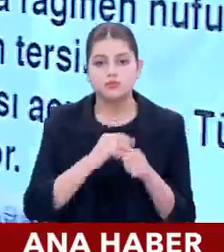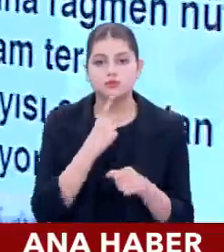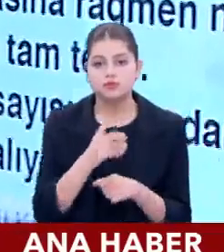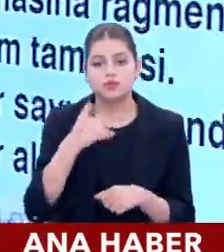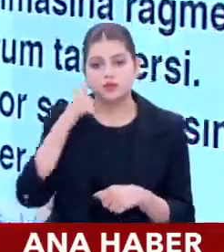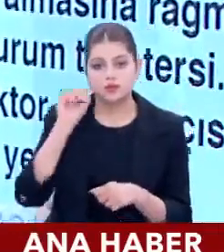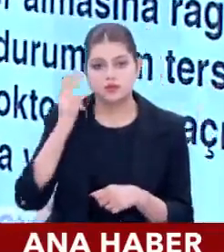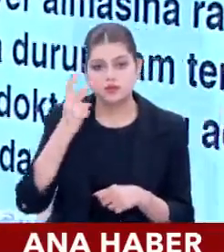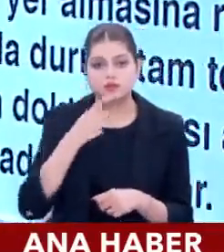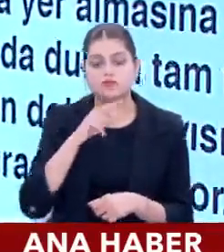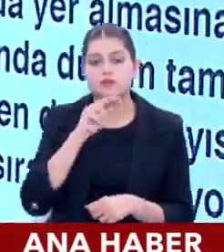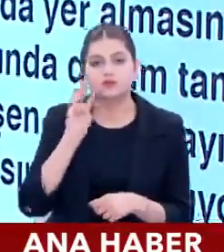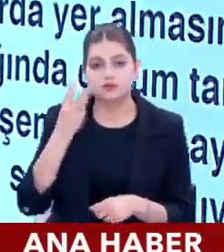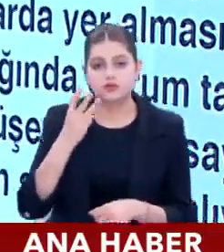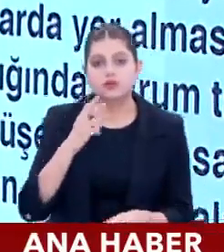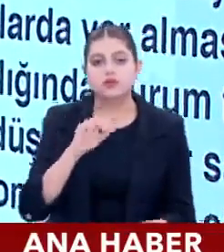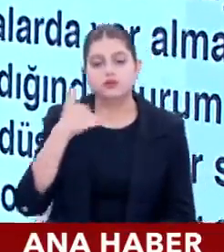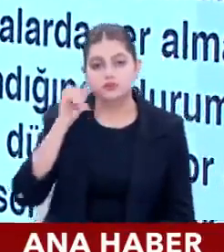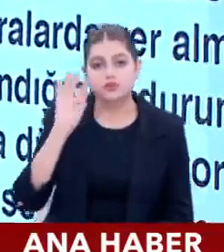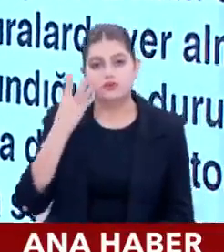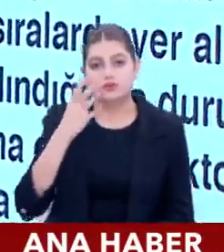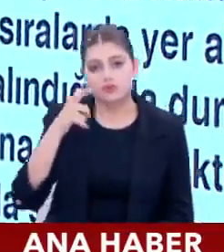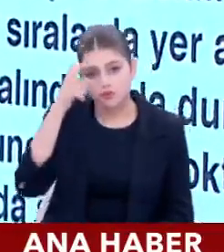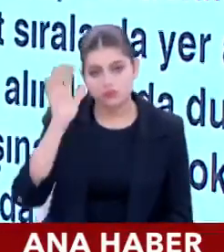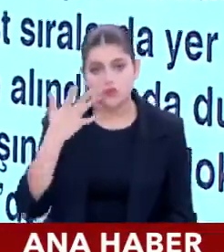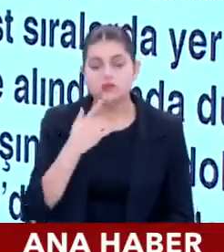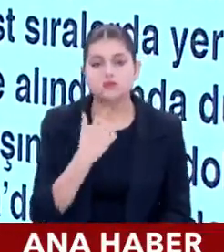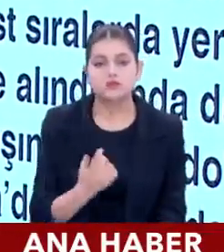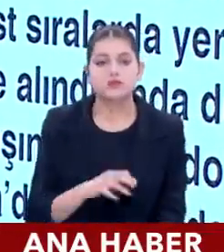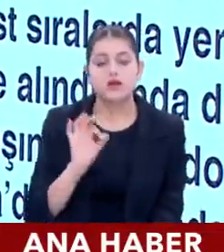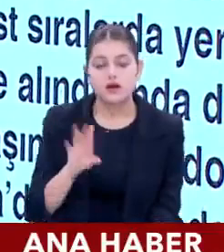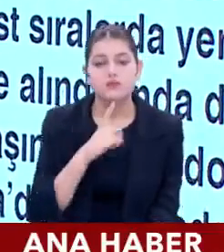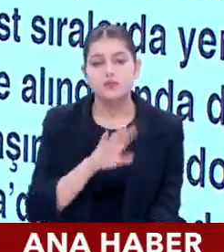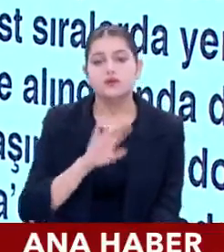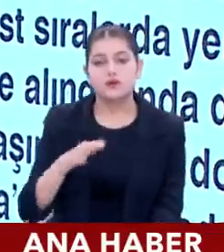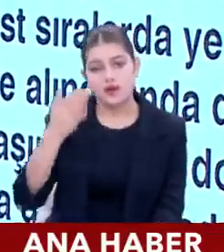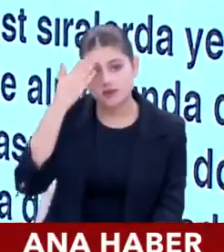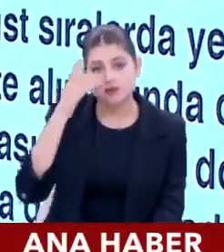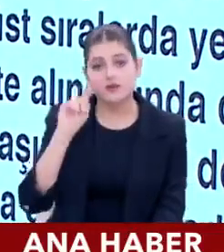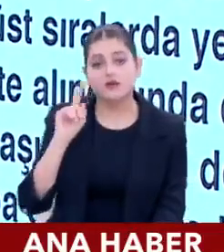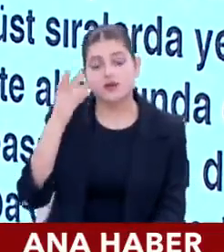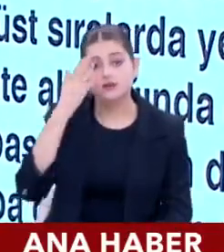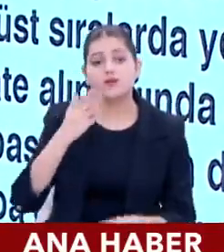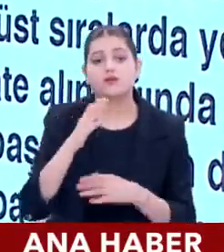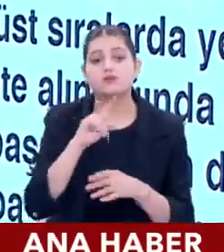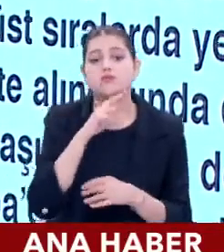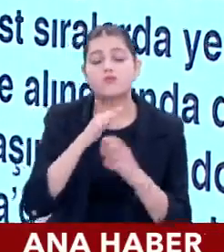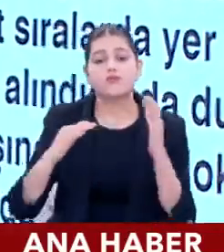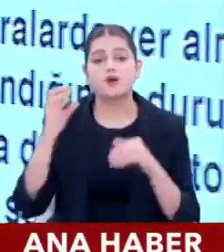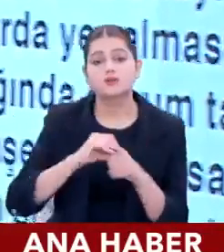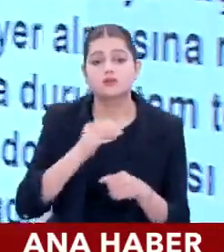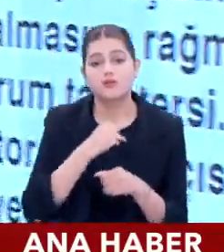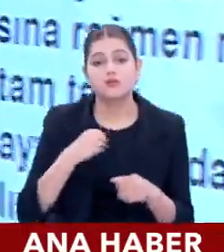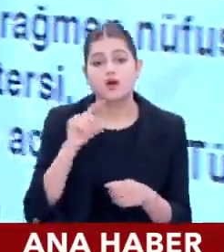İtalya 2 sırada Fransa 3 sırada İspanya 4 sırada Türkiye'de 5 sırada Lakin hasta başına düşen Doktor sayısı açısından